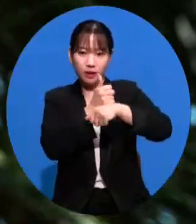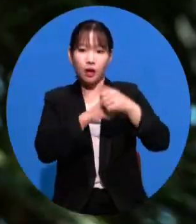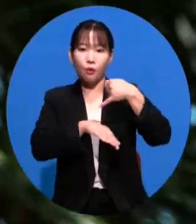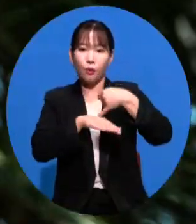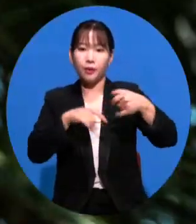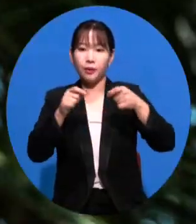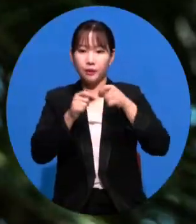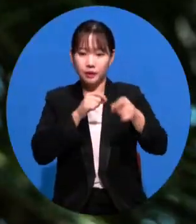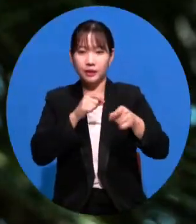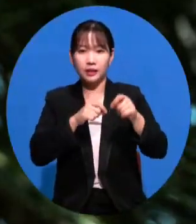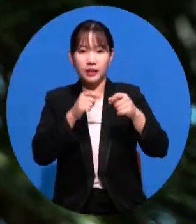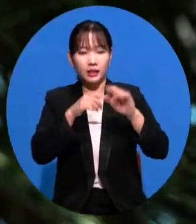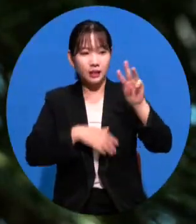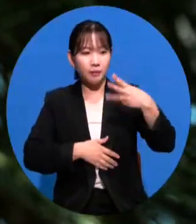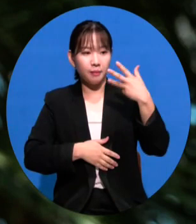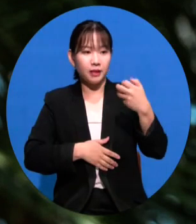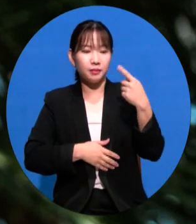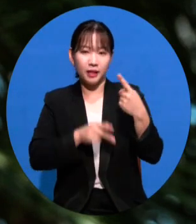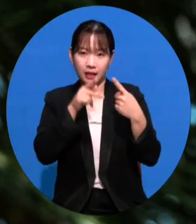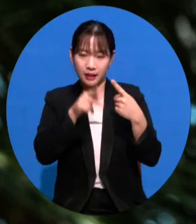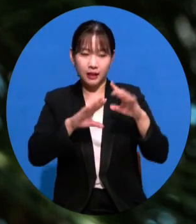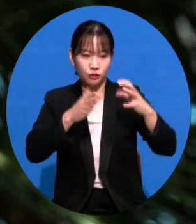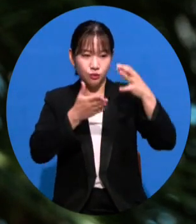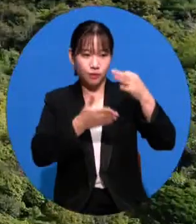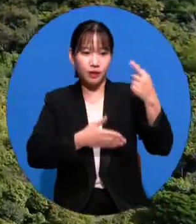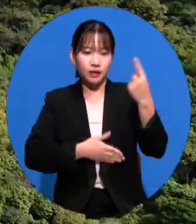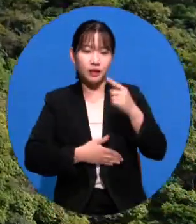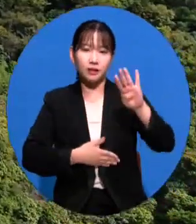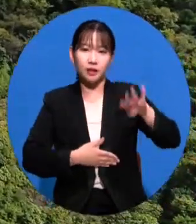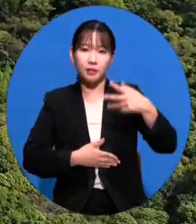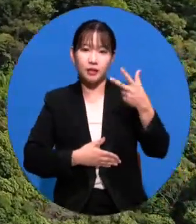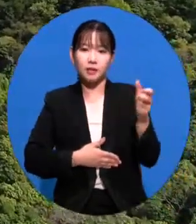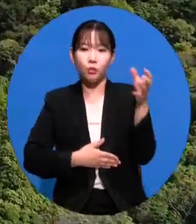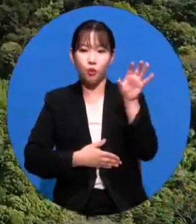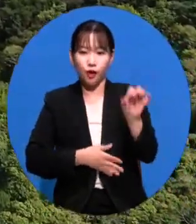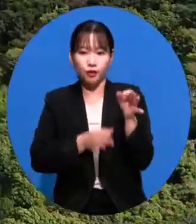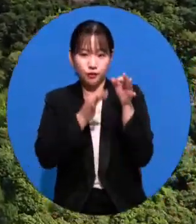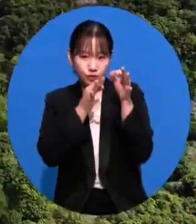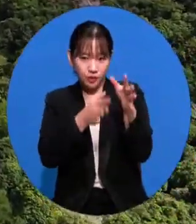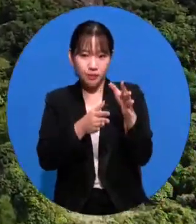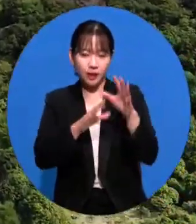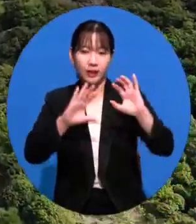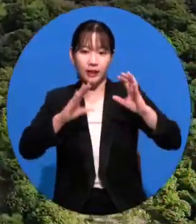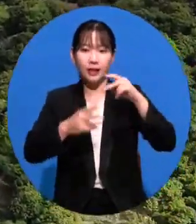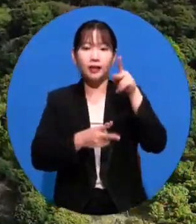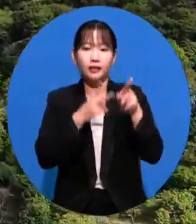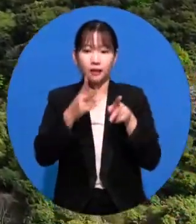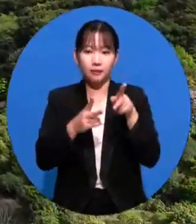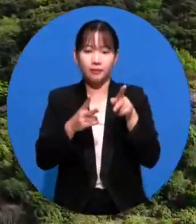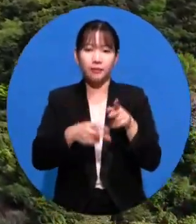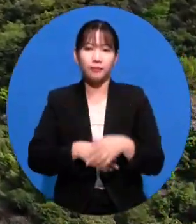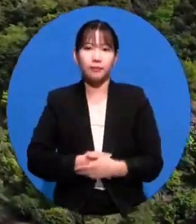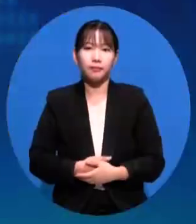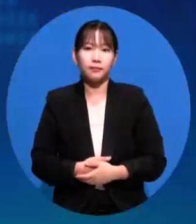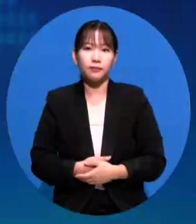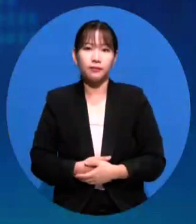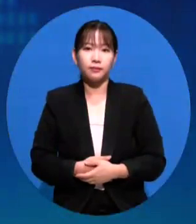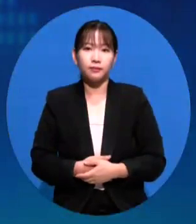부지에 381헥타르에 국비에 1,475억 원을 투입하는 국책 사업입니다.